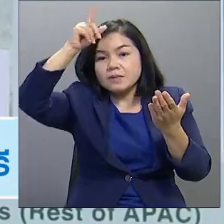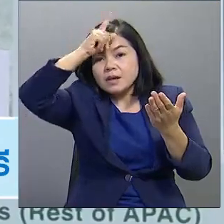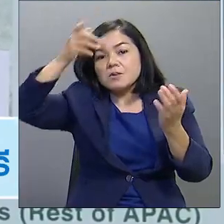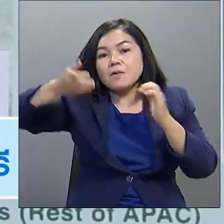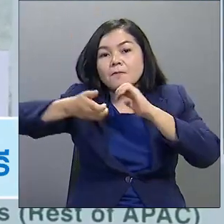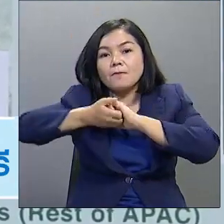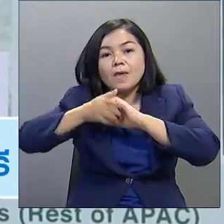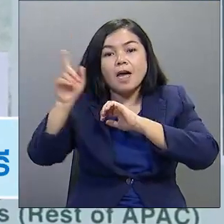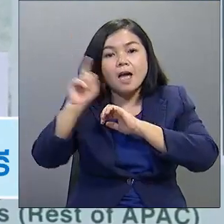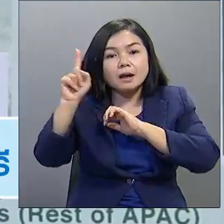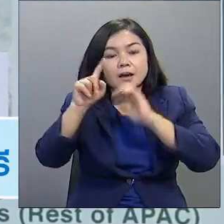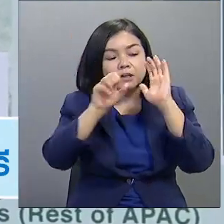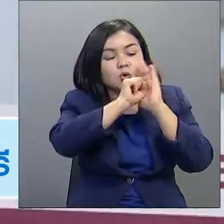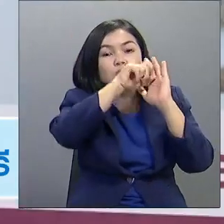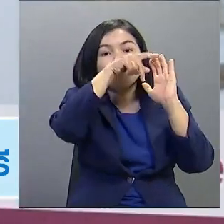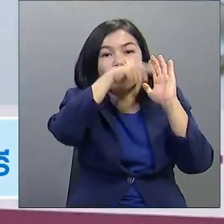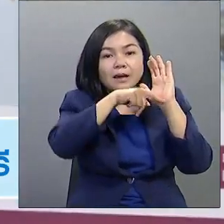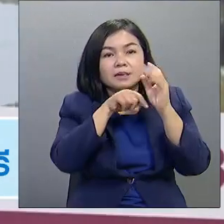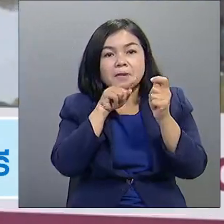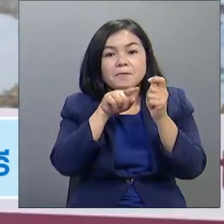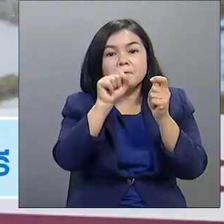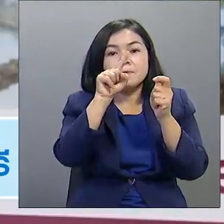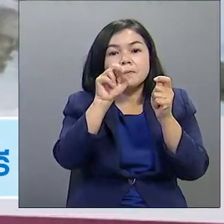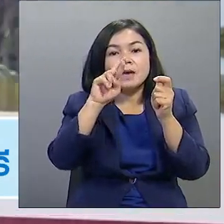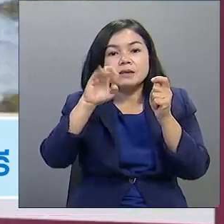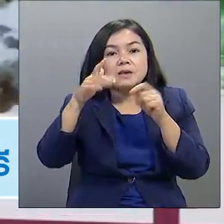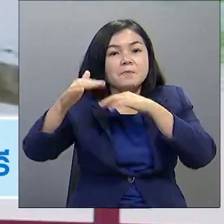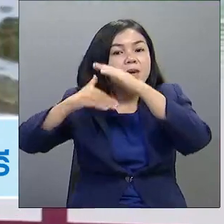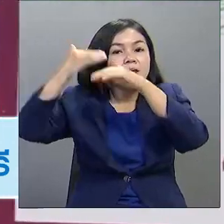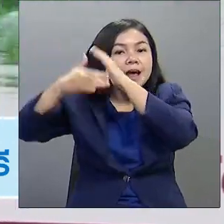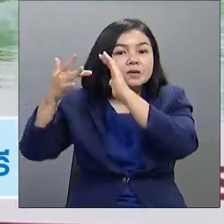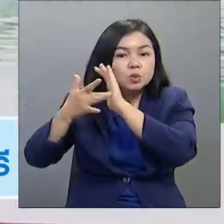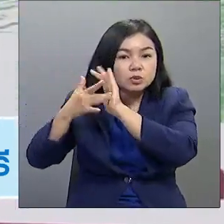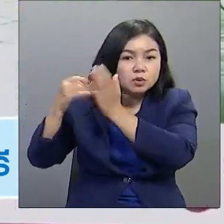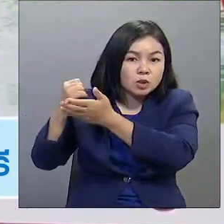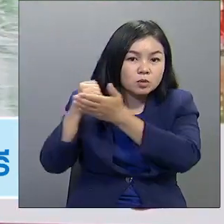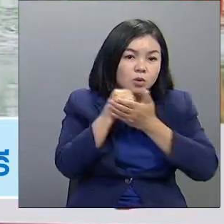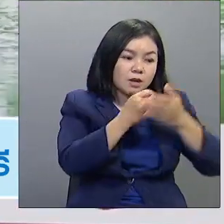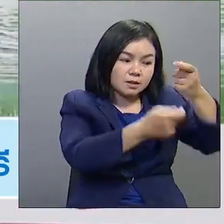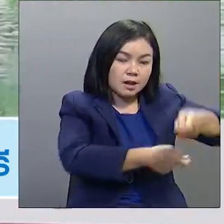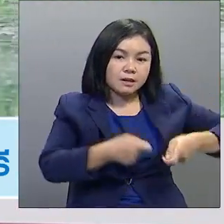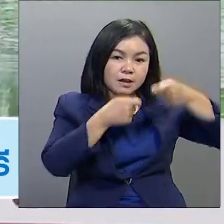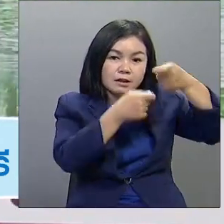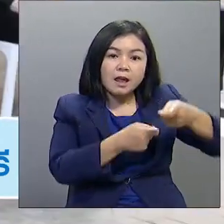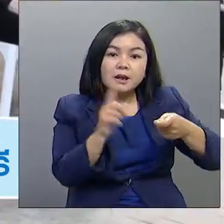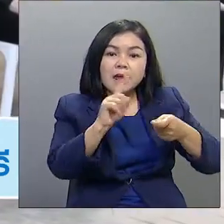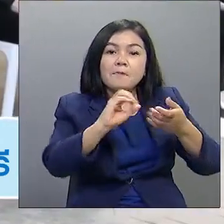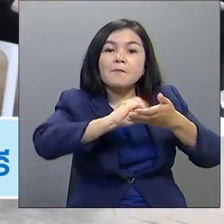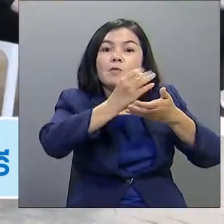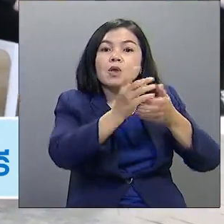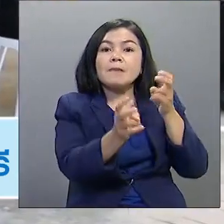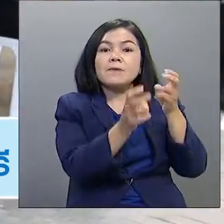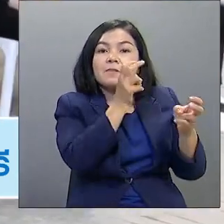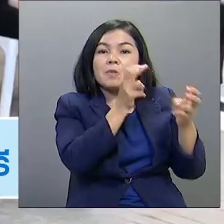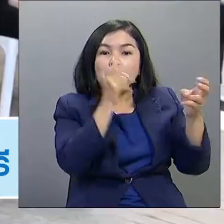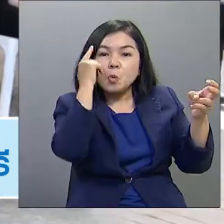ภอศรีประจันจังหวัดสุพรรณบุรีค่ะ โดยการวิจัยและพัฒนานวัตกรรมเทคโนโลยีด้านการเกษตรผ่านระบบ AI ดิจิตอลสม